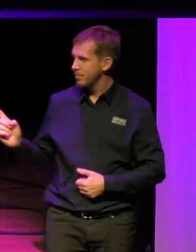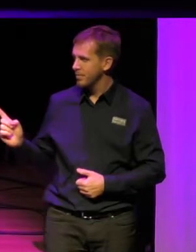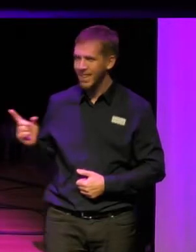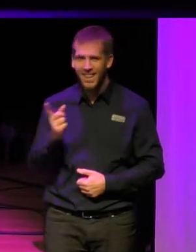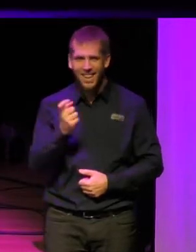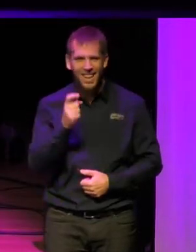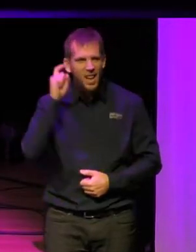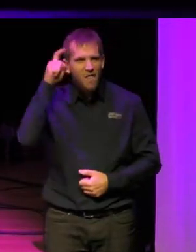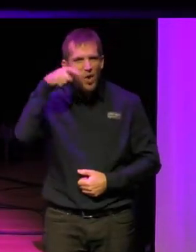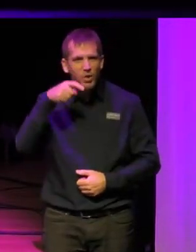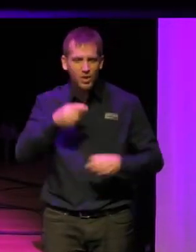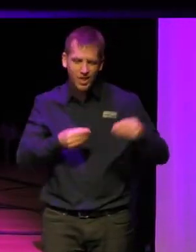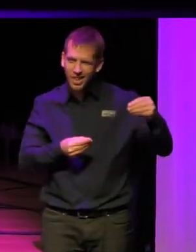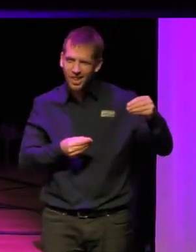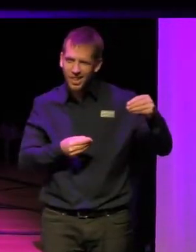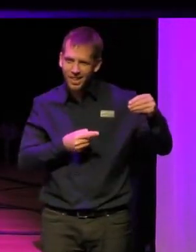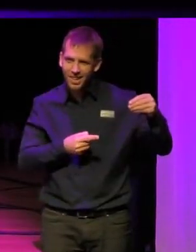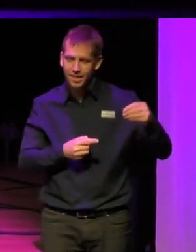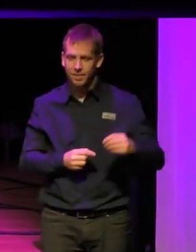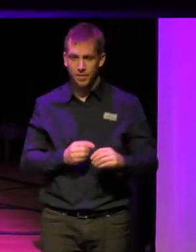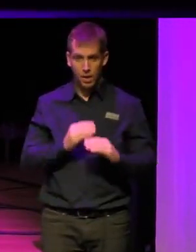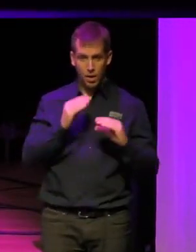Jag måste lite fuska med lapp.